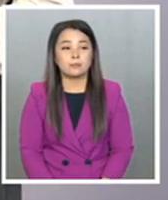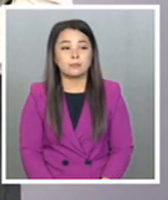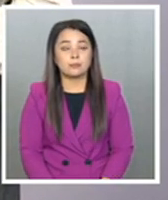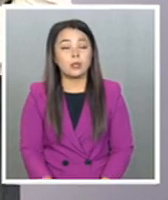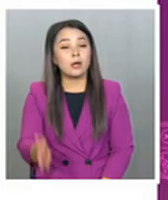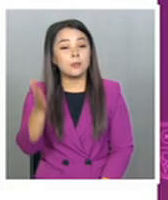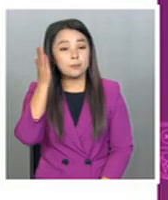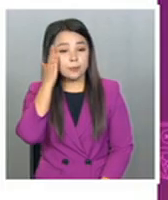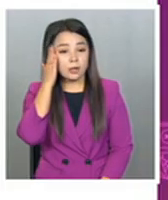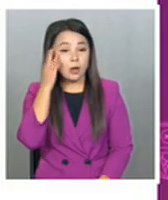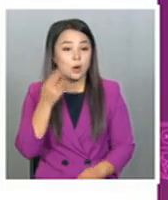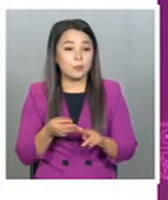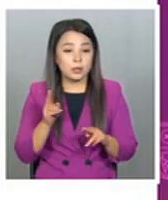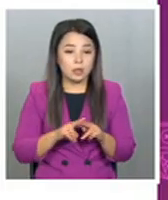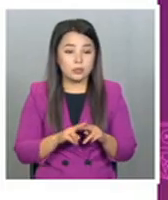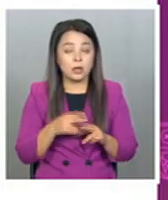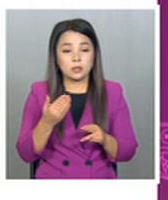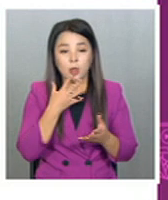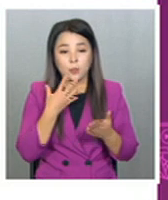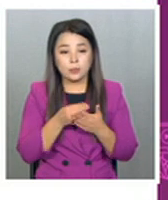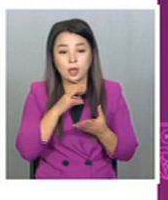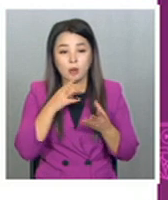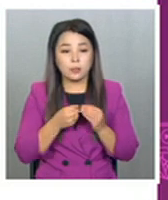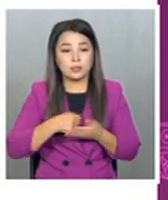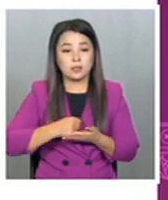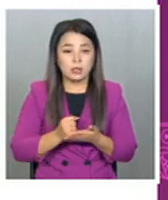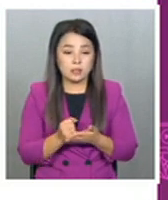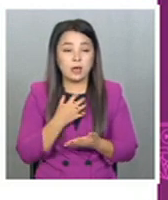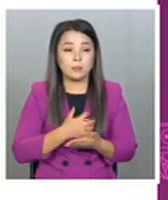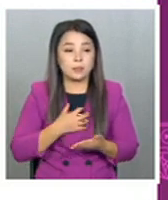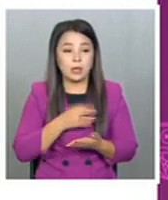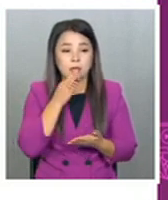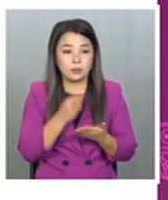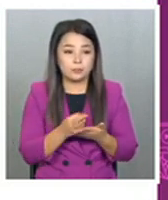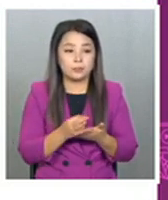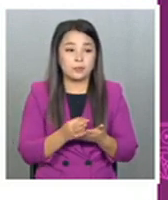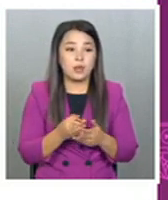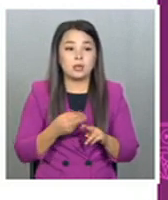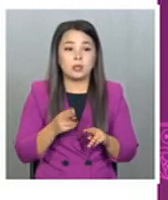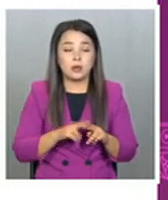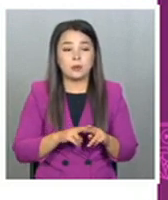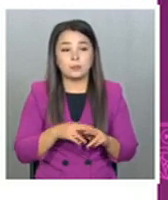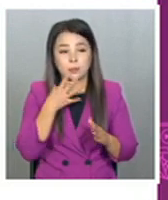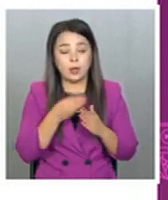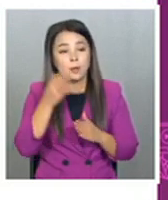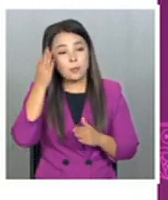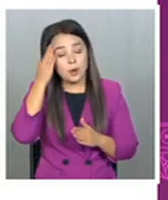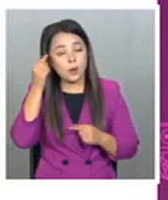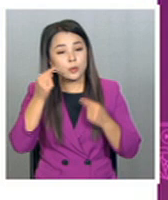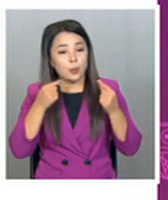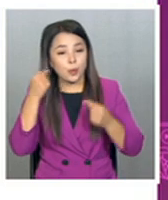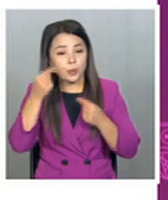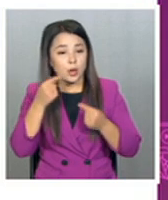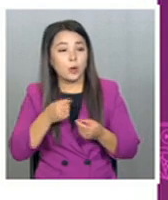Пікір – бұл сіздің аргумент. Негіздеме – бұл сіздің пікіріңіздің